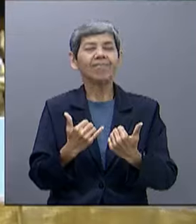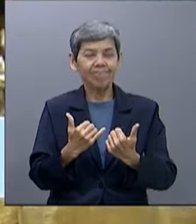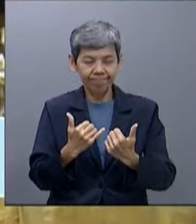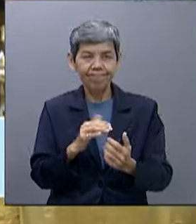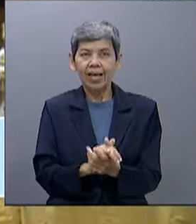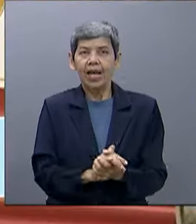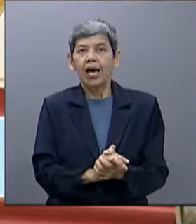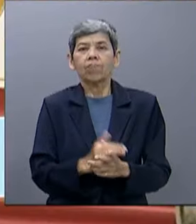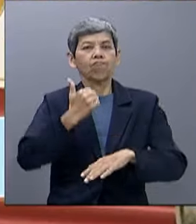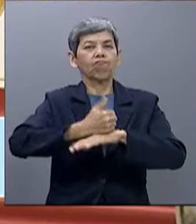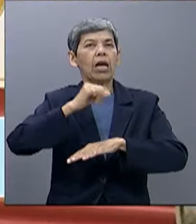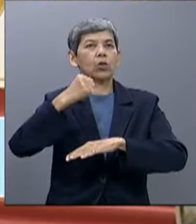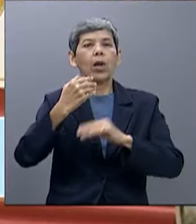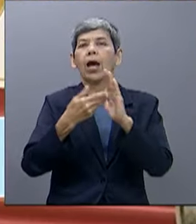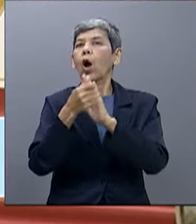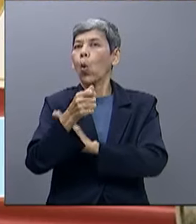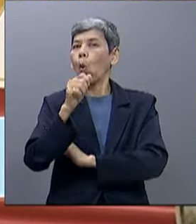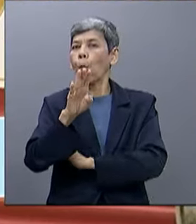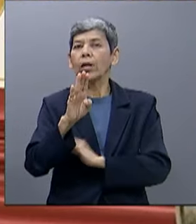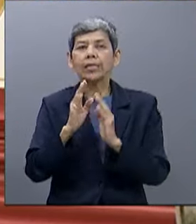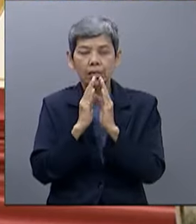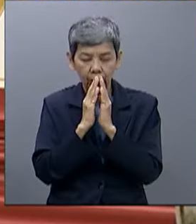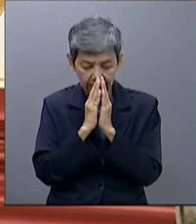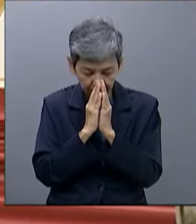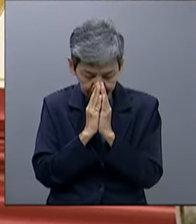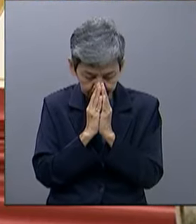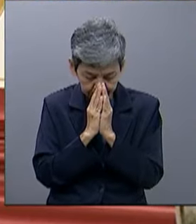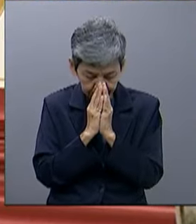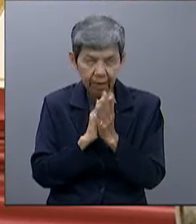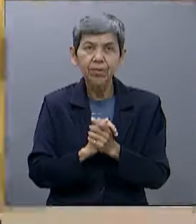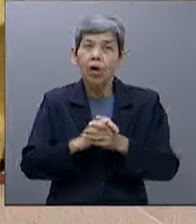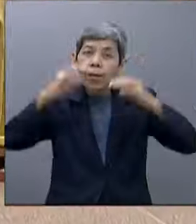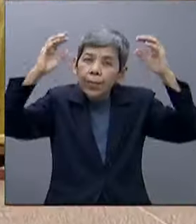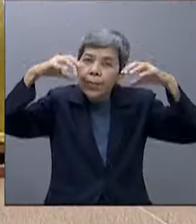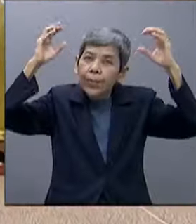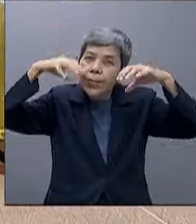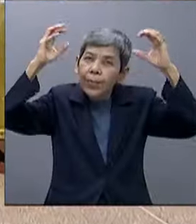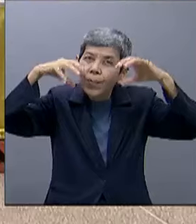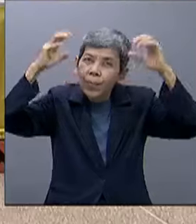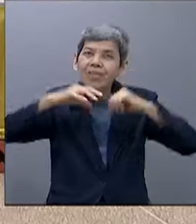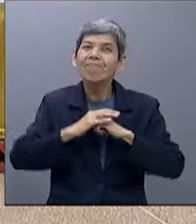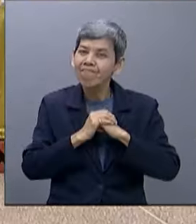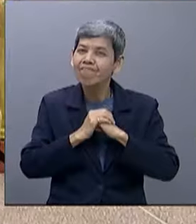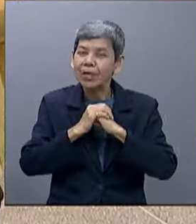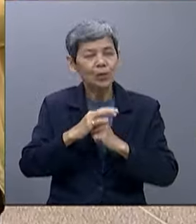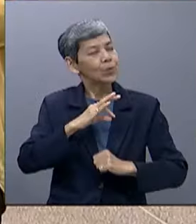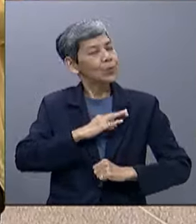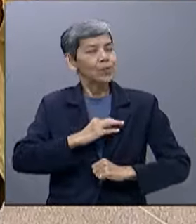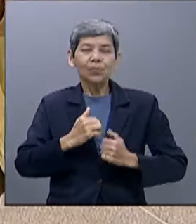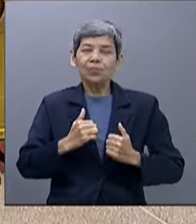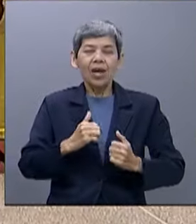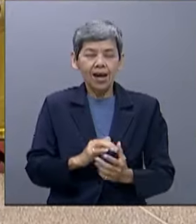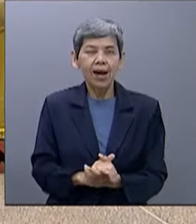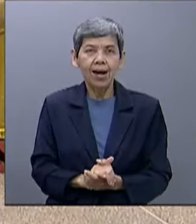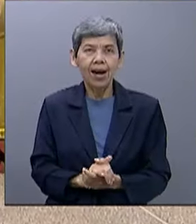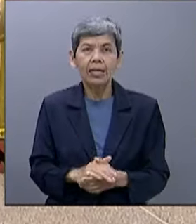ริญยศครับผู้ว่าราชการจังหวัดอุบลราชธานีครับสวัสดีครับ สวัสดีครับ ฝนโปรยปลายต้อนรับเลยนะครับถือว่าชุ่มฉ่ำนะครับก่อนอื่นเลยนะ